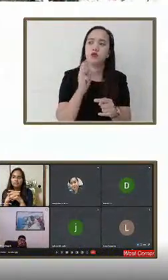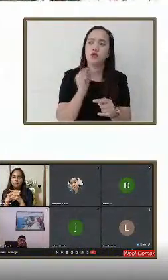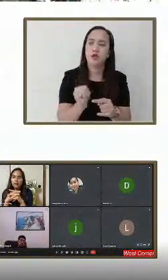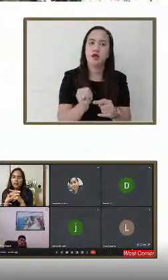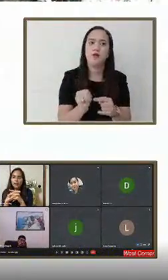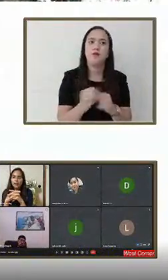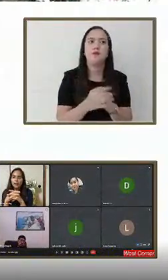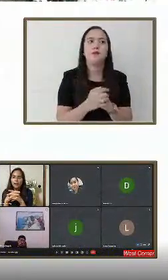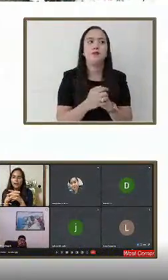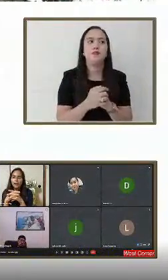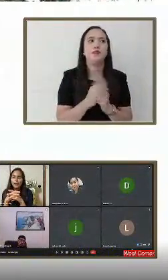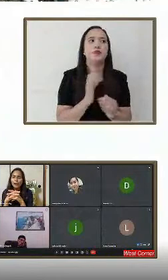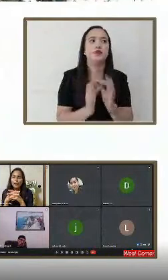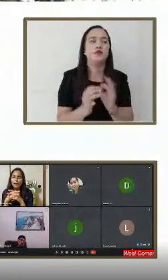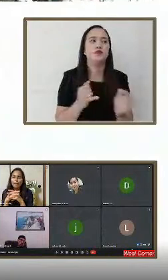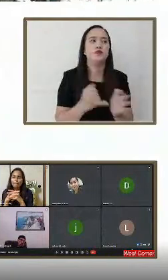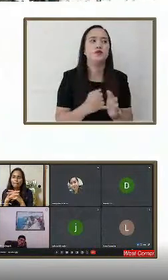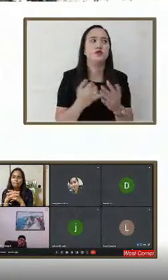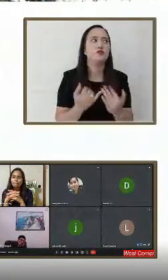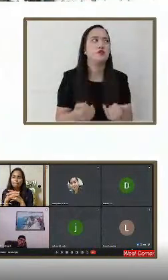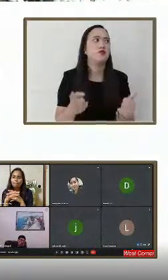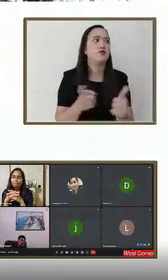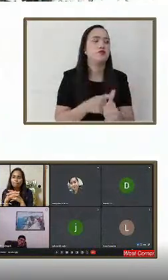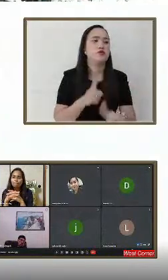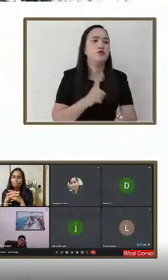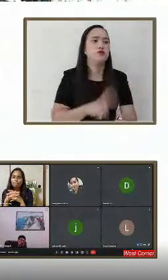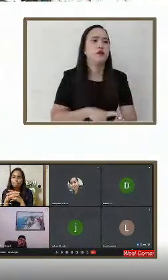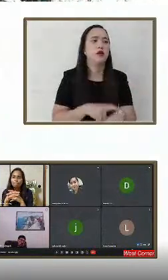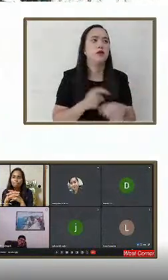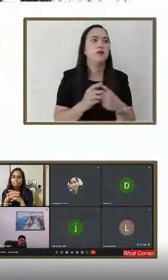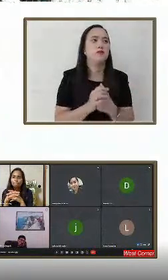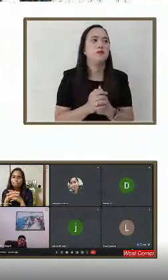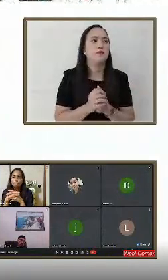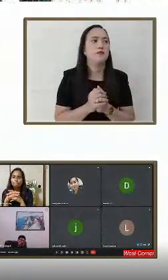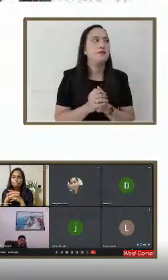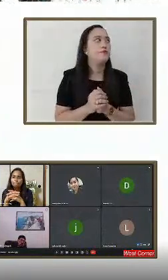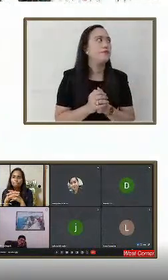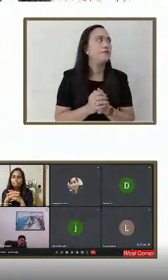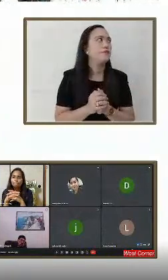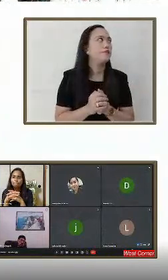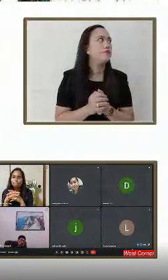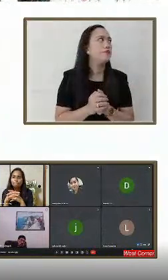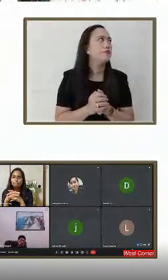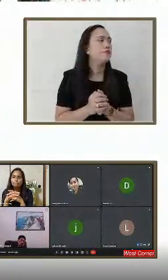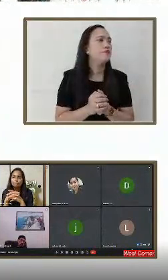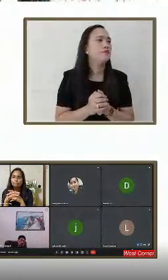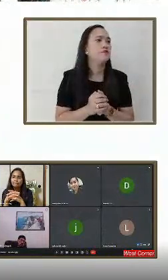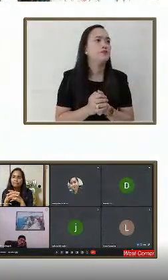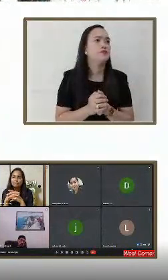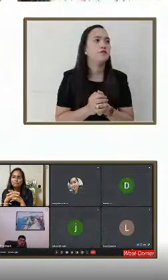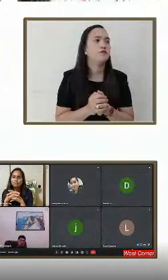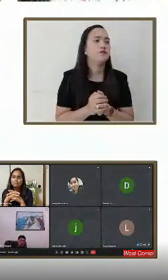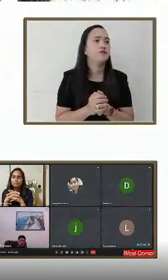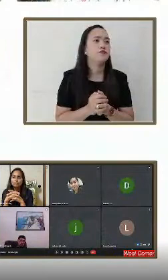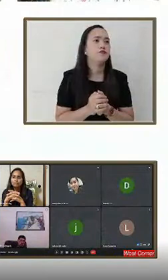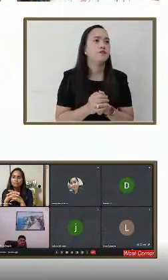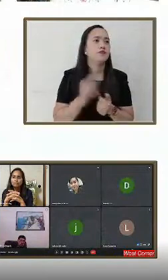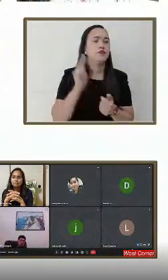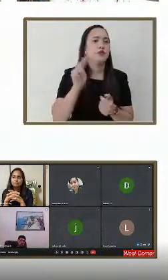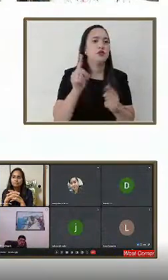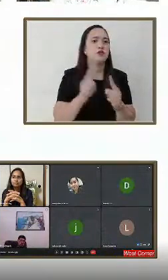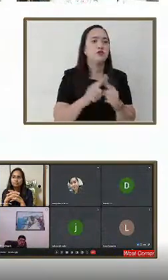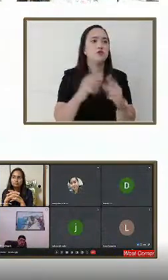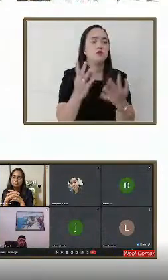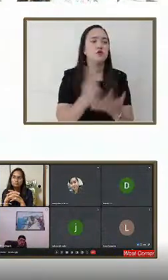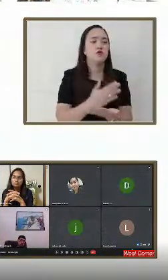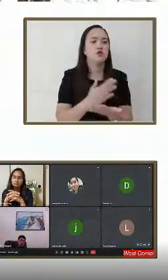time, would you please stand para po malapitan po kayo ng mga members ng church nito para meron lamang po sila isi-share sa inyo for a